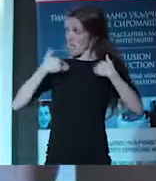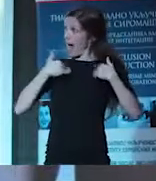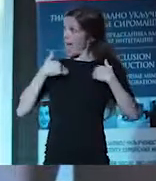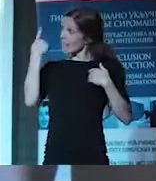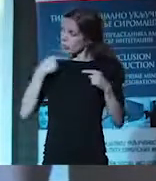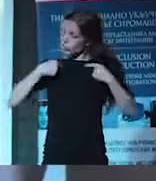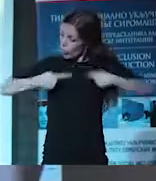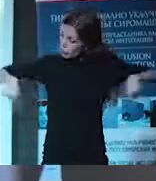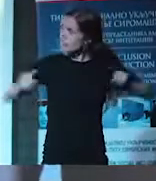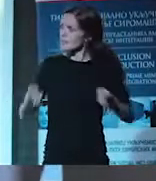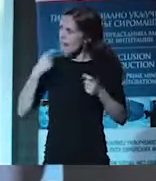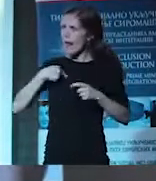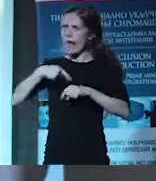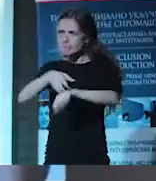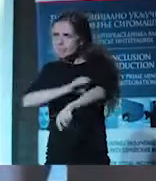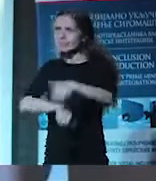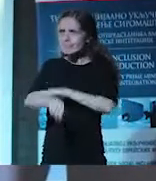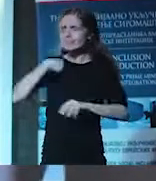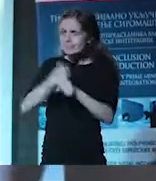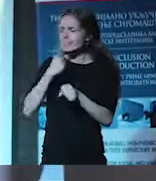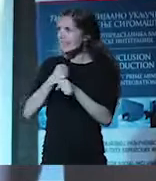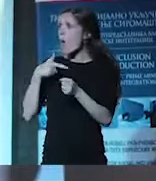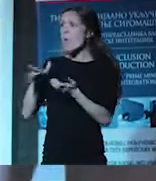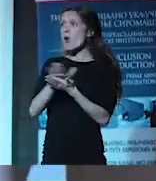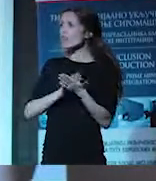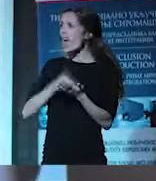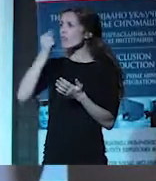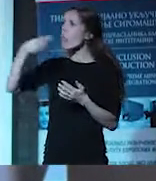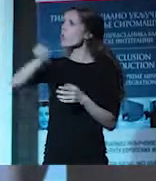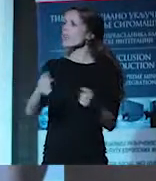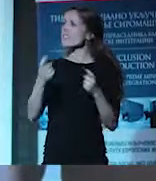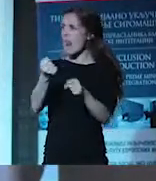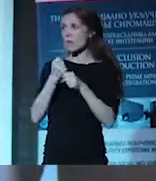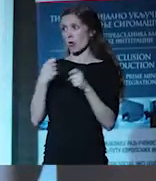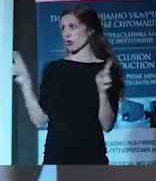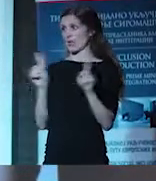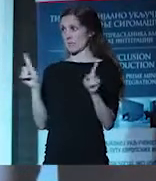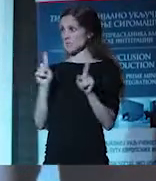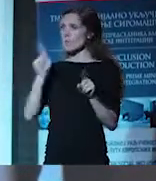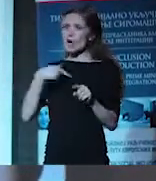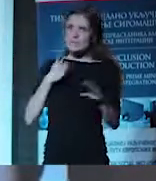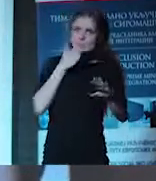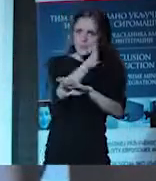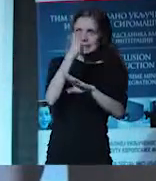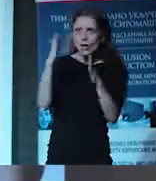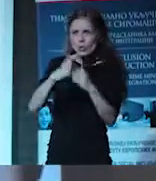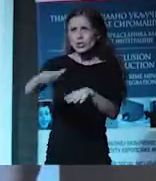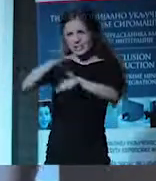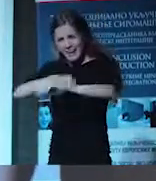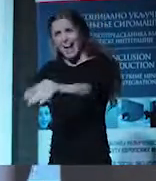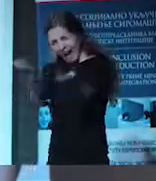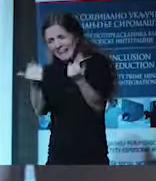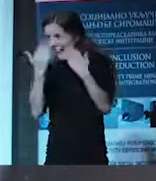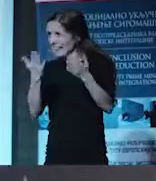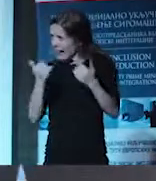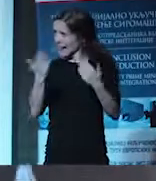ljudi iz sela. Međutim, u početku nismo imali podršku svih meštana, pa smo bukvalno morali da ulazimo u kuće, u domove i da ih vučemo za ruke na